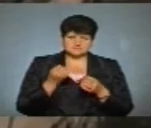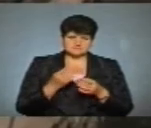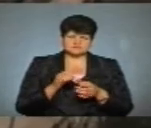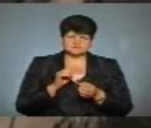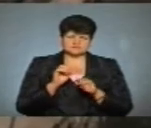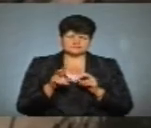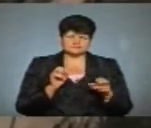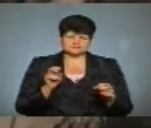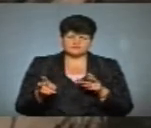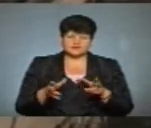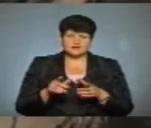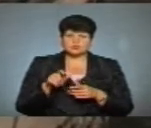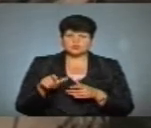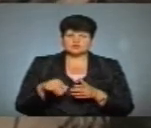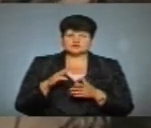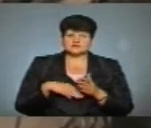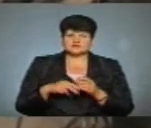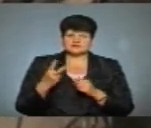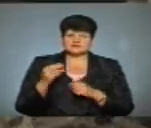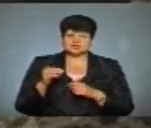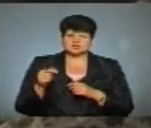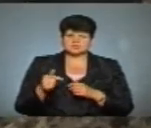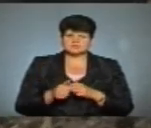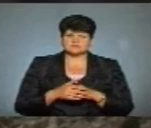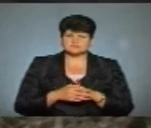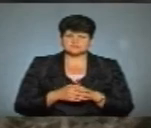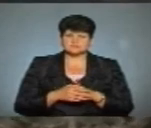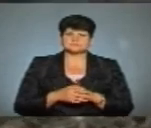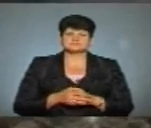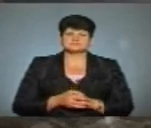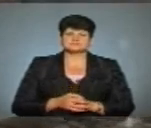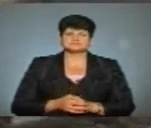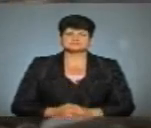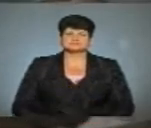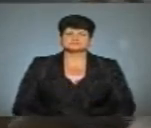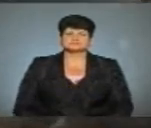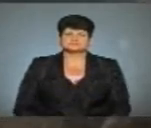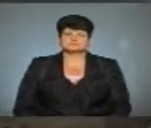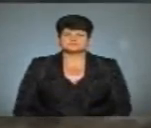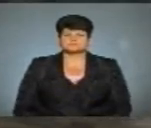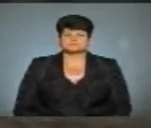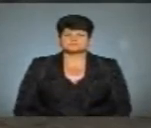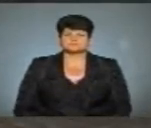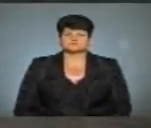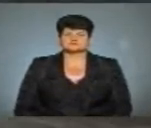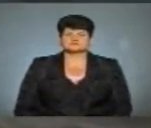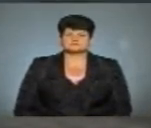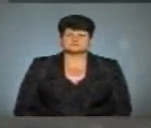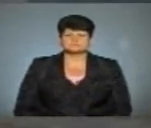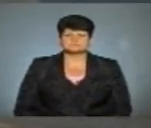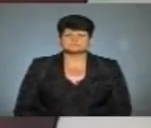звалища. Людей оштрафували на 2000 гривень. Любов Гадомська, Оксана Галіяш. Новини на Суспільному.